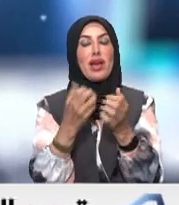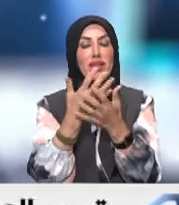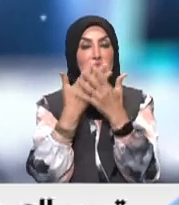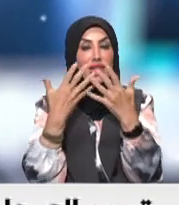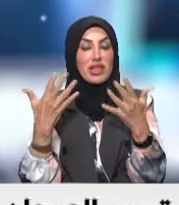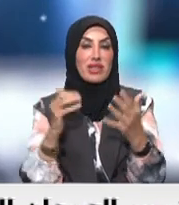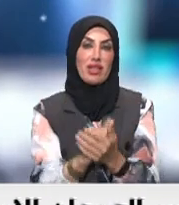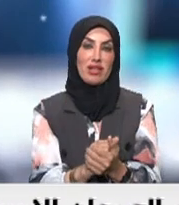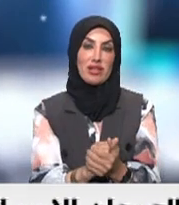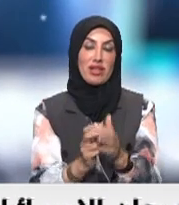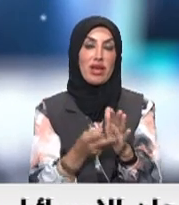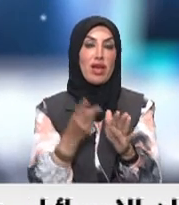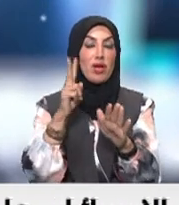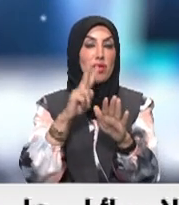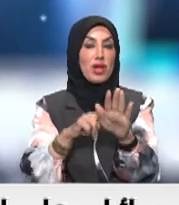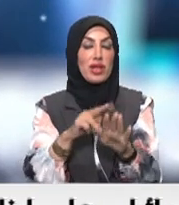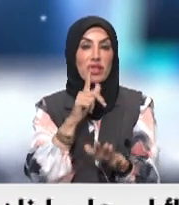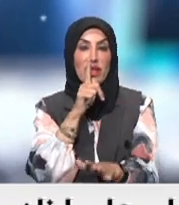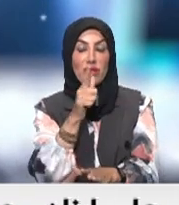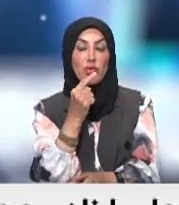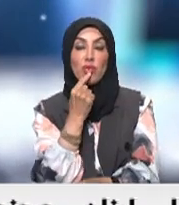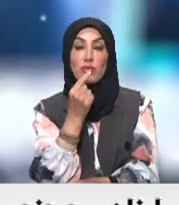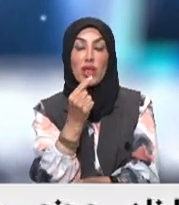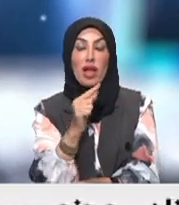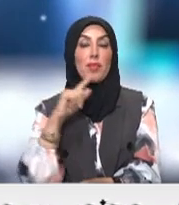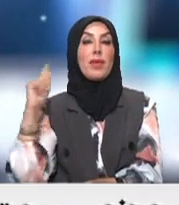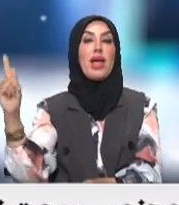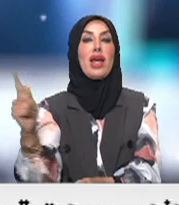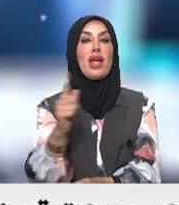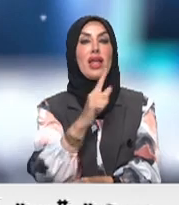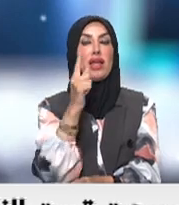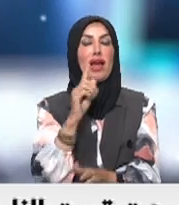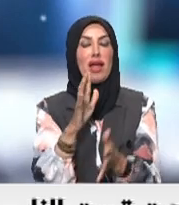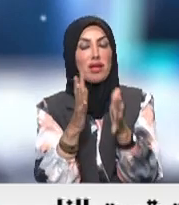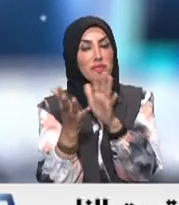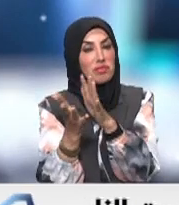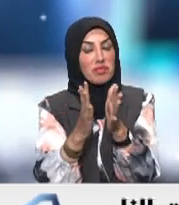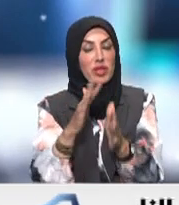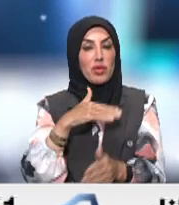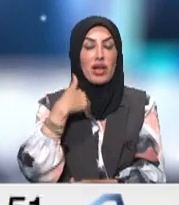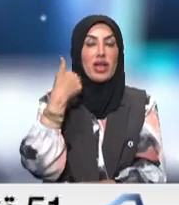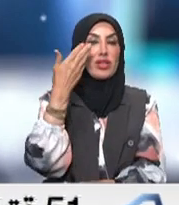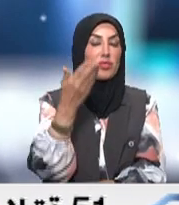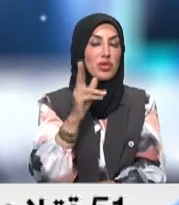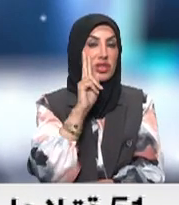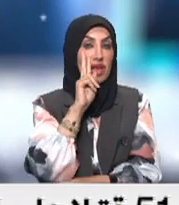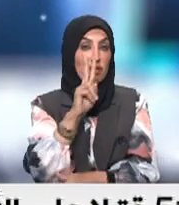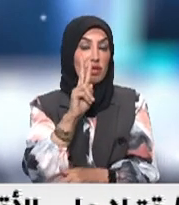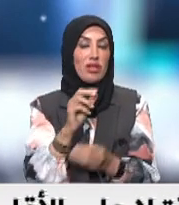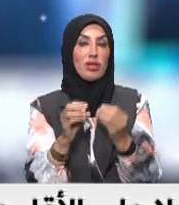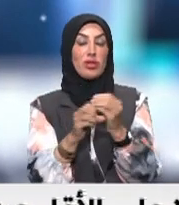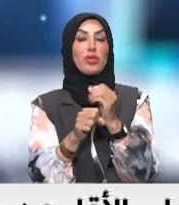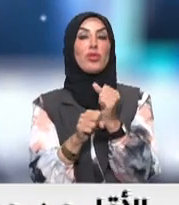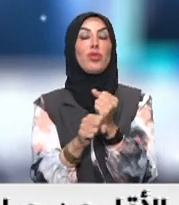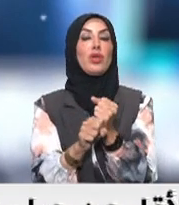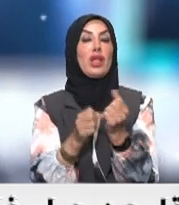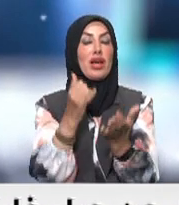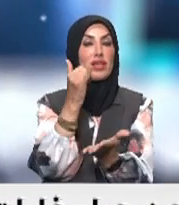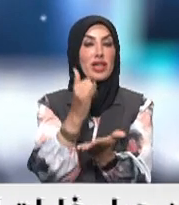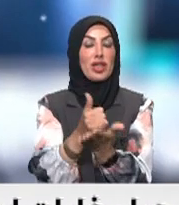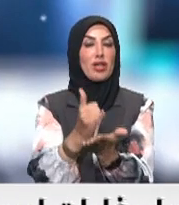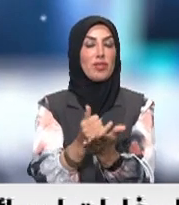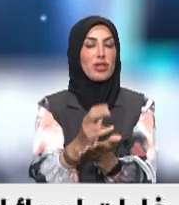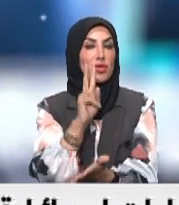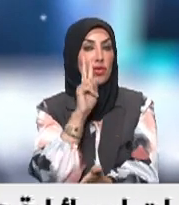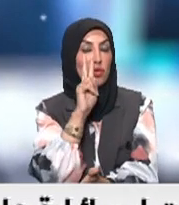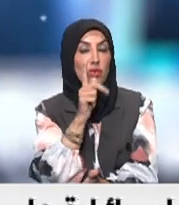الإمدادات. وفيما يتعلق بالطلب العالمي والتوقعات المستقبلية، أفاد اللوغاني بأن التوقعات تشير